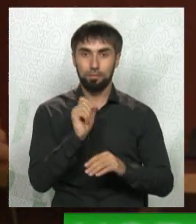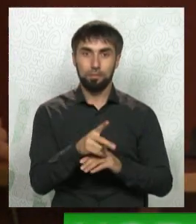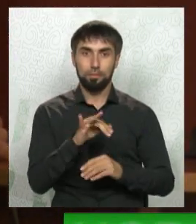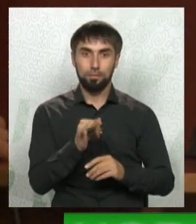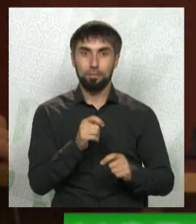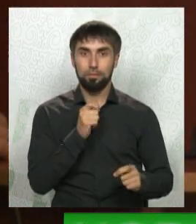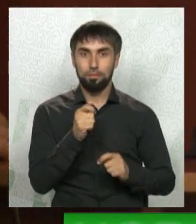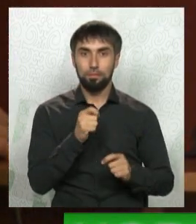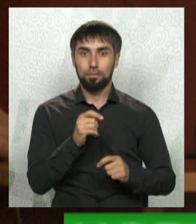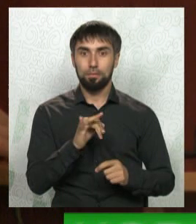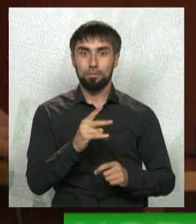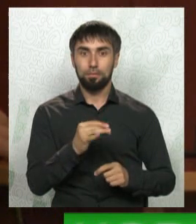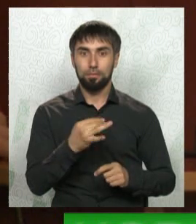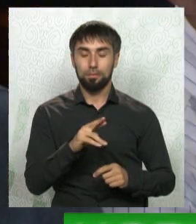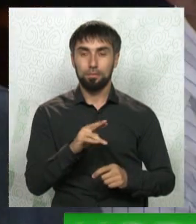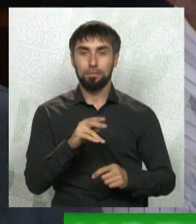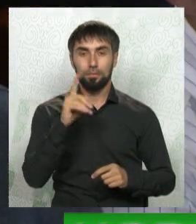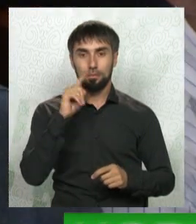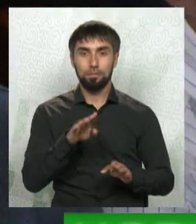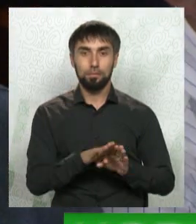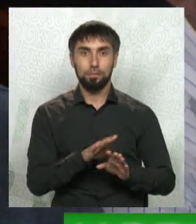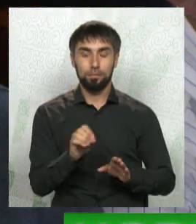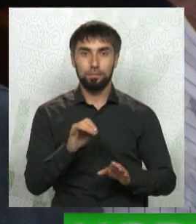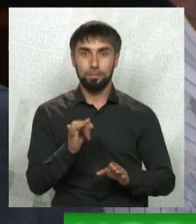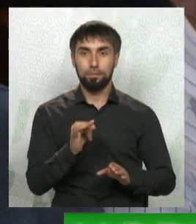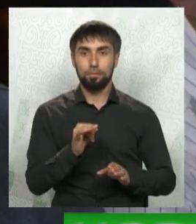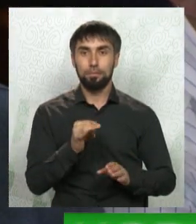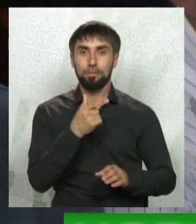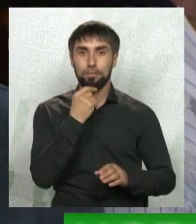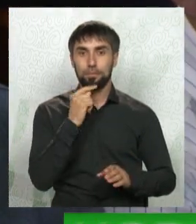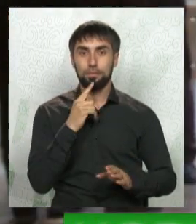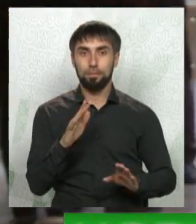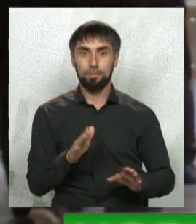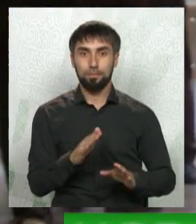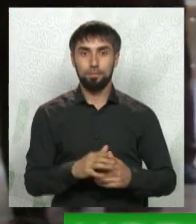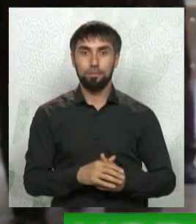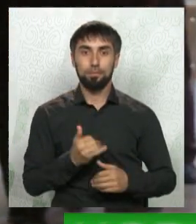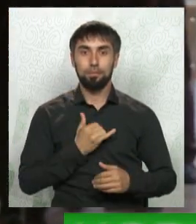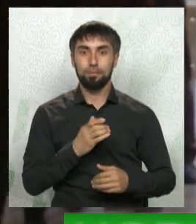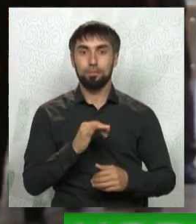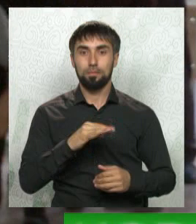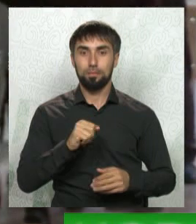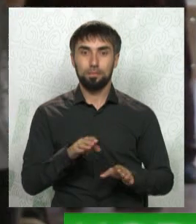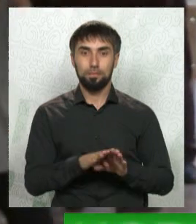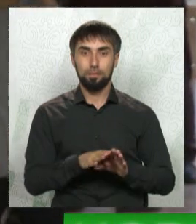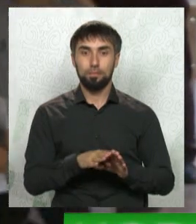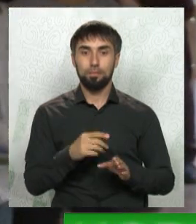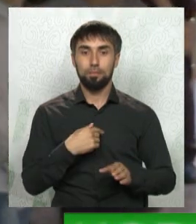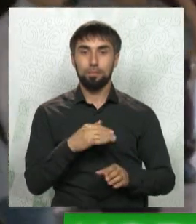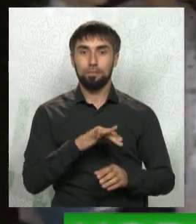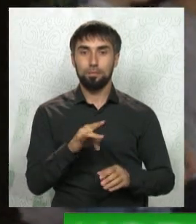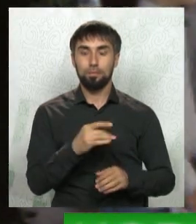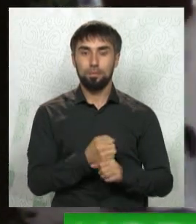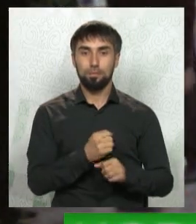и соблюсти интонацию. Учитывается также и краснопение участников. У нас система такая. Мы основной упор делаем на